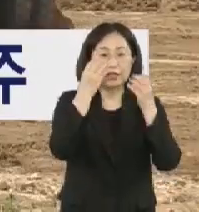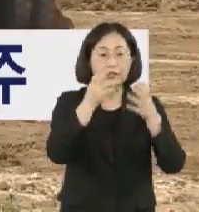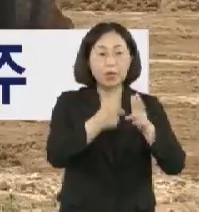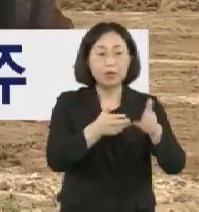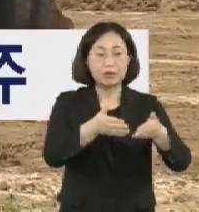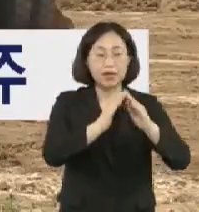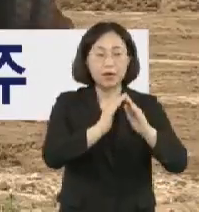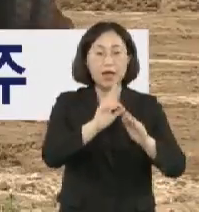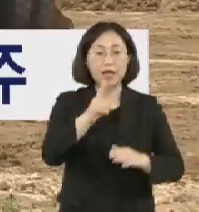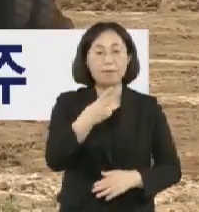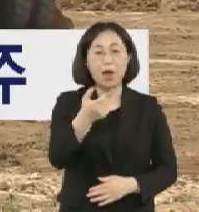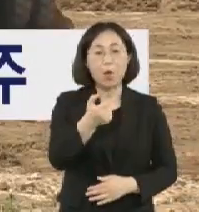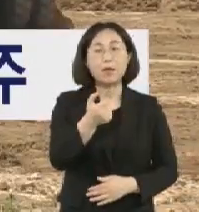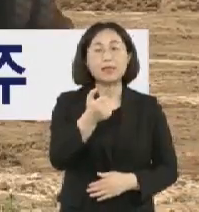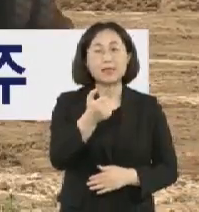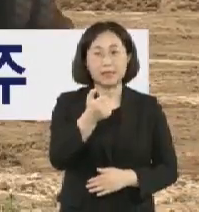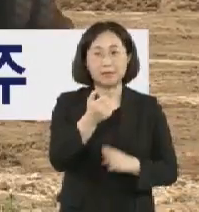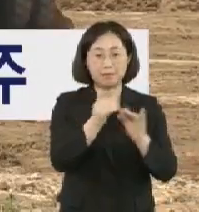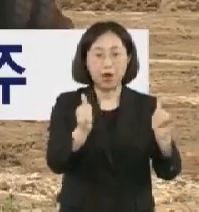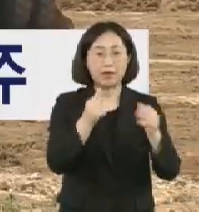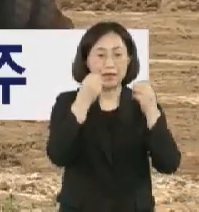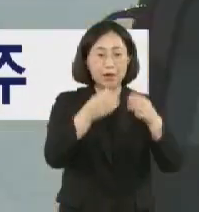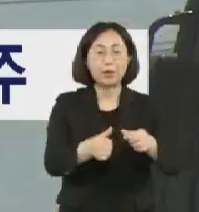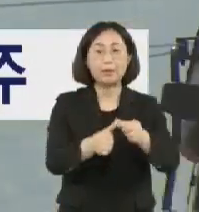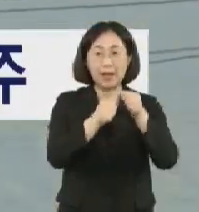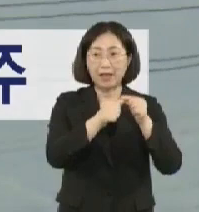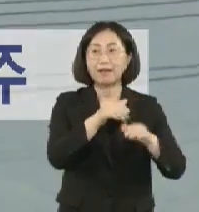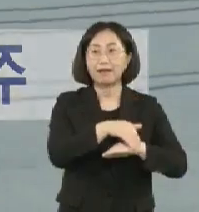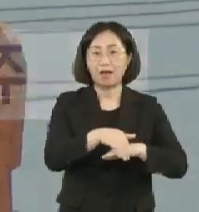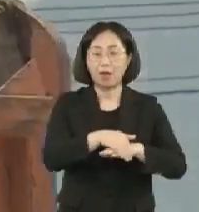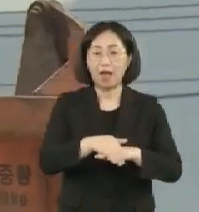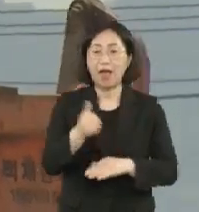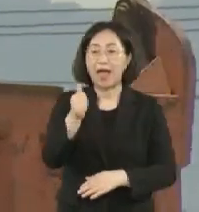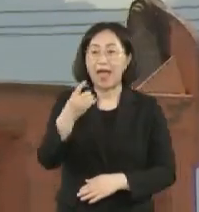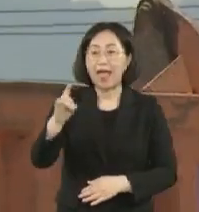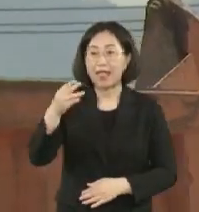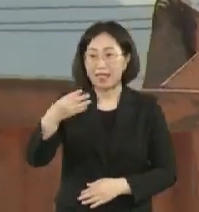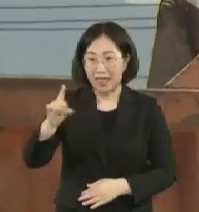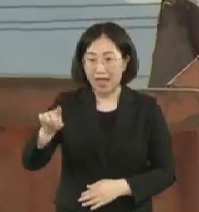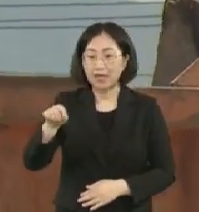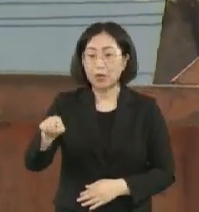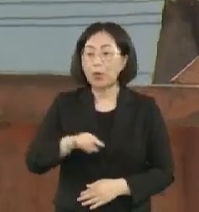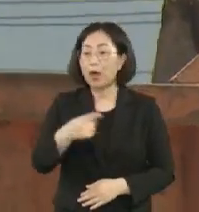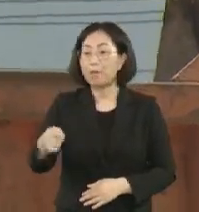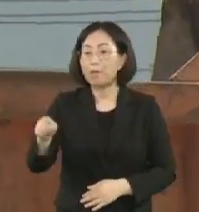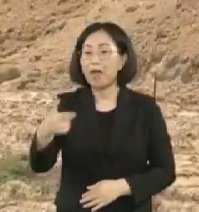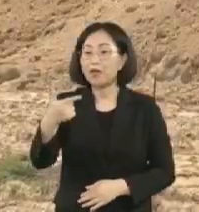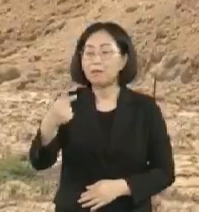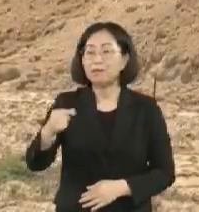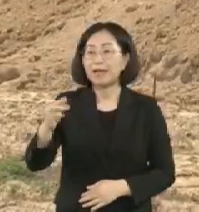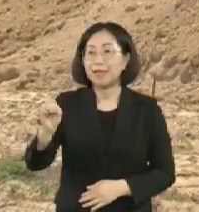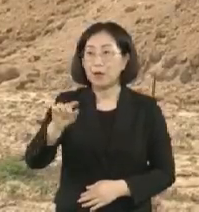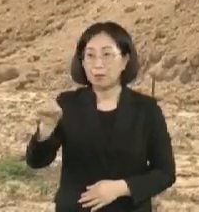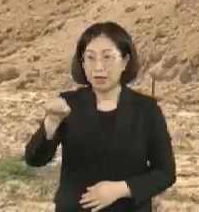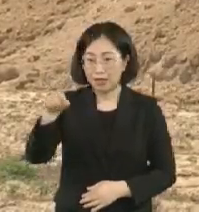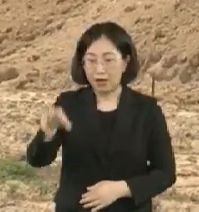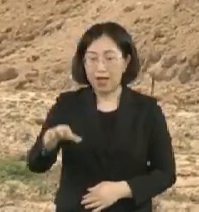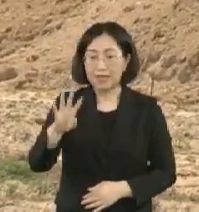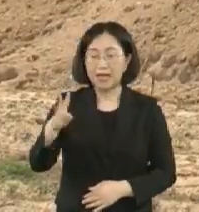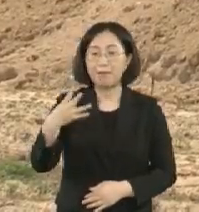건립하고 250여 명을 새로 채용할 계획입니다 해태제과 도 바로 옆 6만 제곱미터 부지에